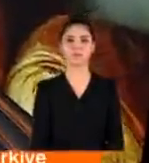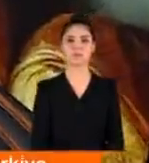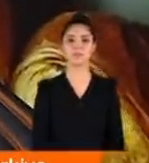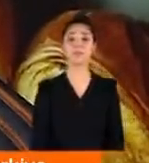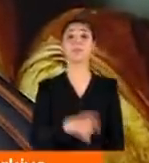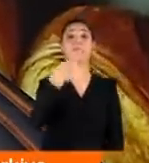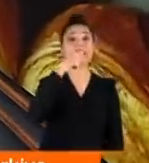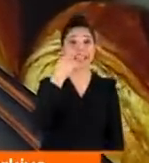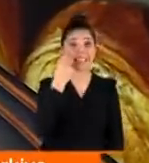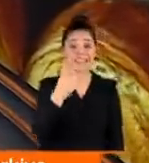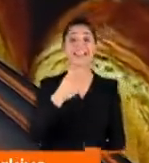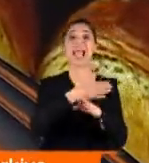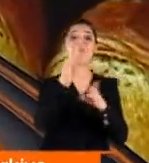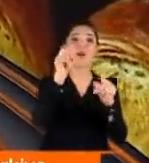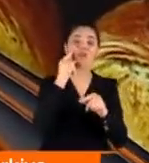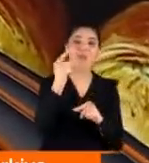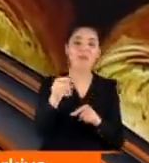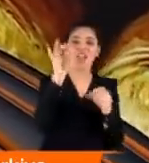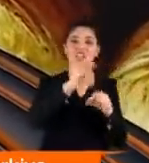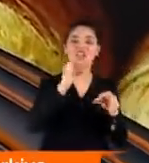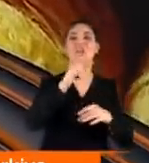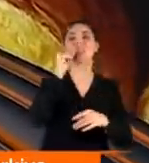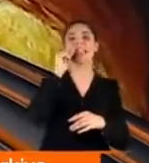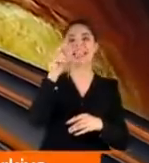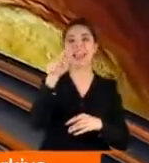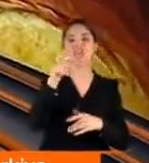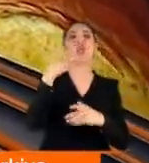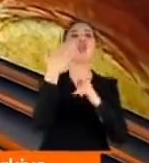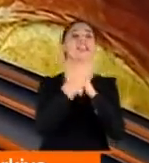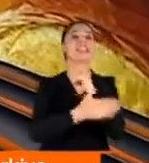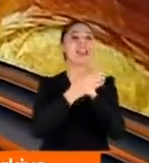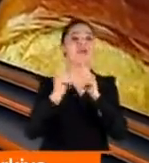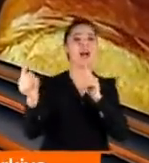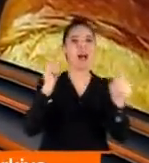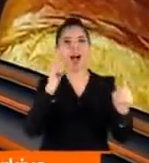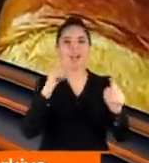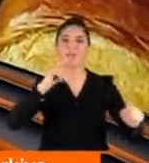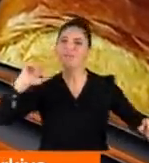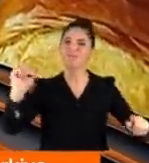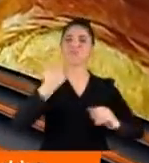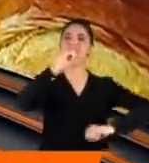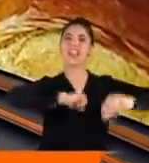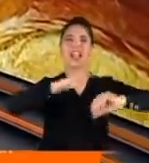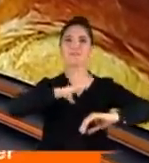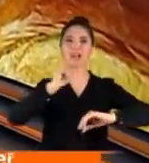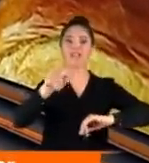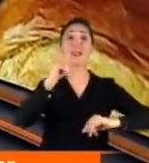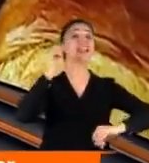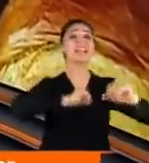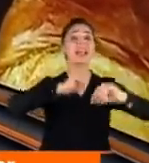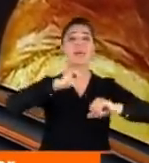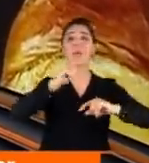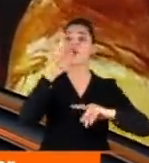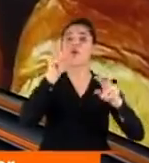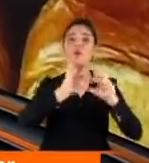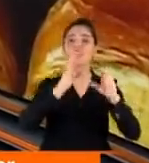Madem zeytin dedik ekmekle devam edelim. Şu sıralar Giresun ve Trabzon arasında lezzetli bir rekabet var. Rekabetin konusu